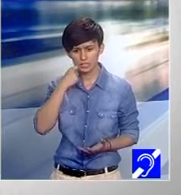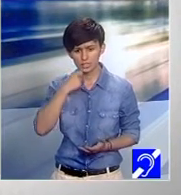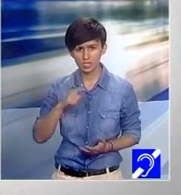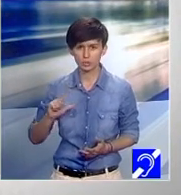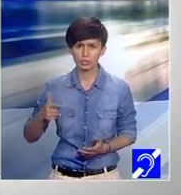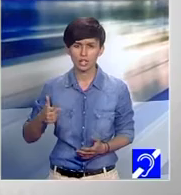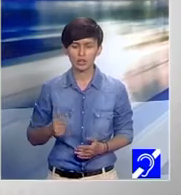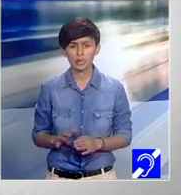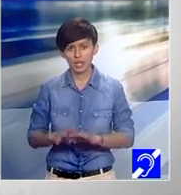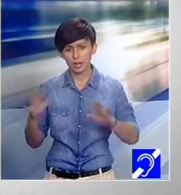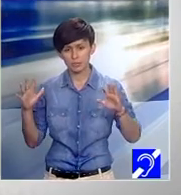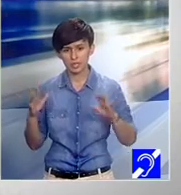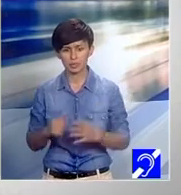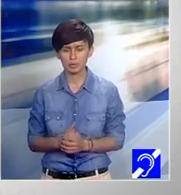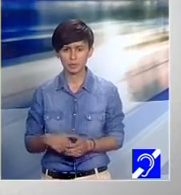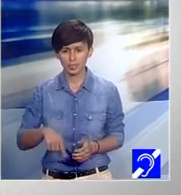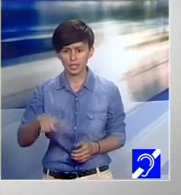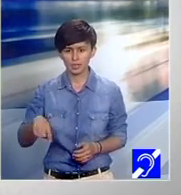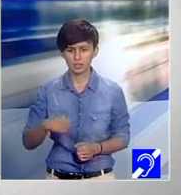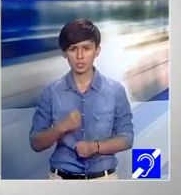că noi efectuăm, începând cu anul